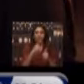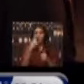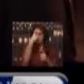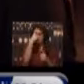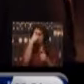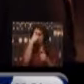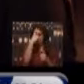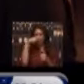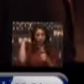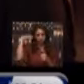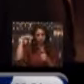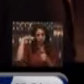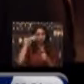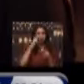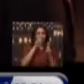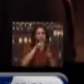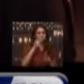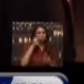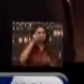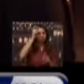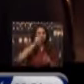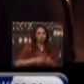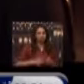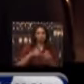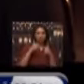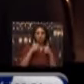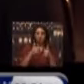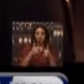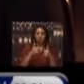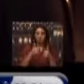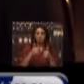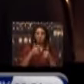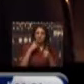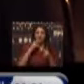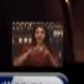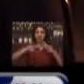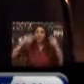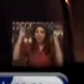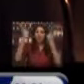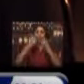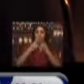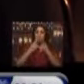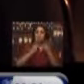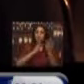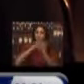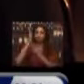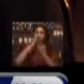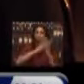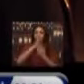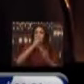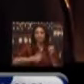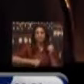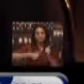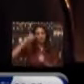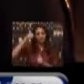بأنور السادات، شخصية كان اقتحم العالم كله،